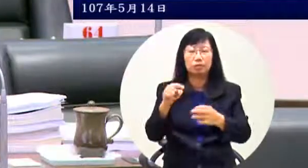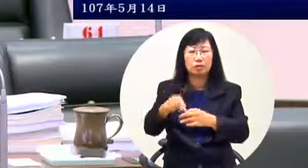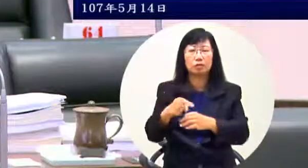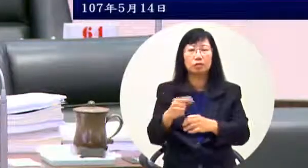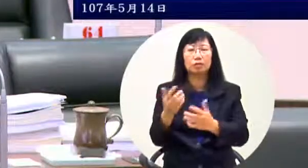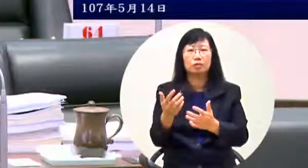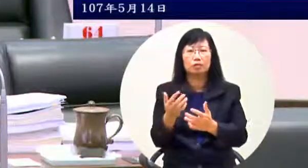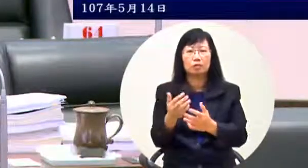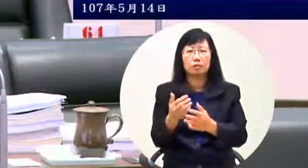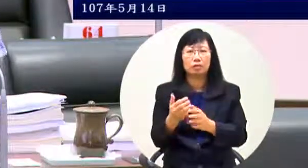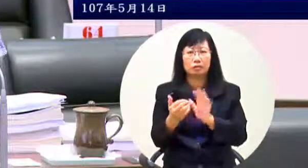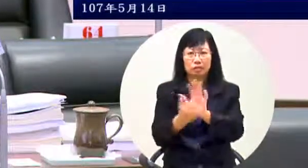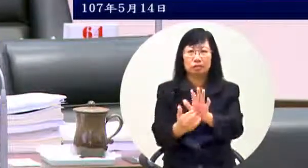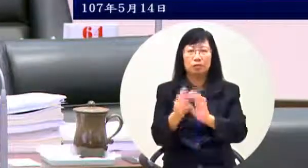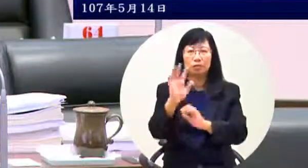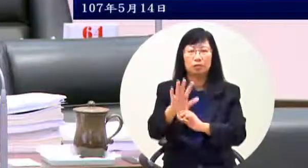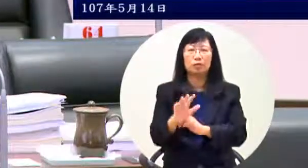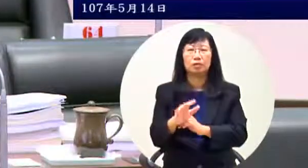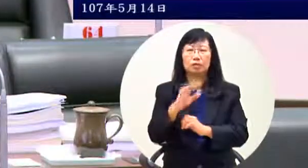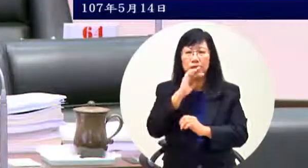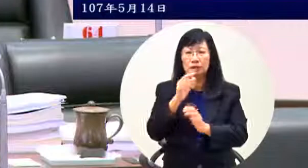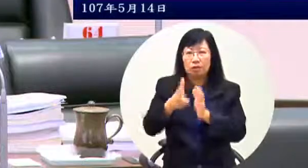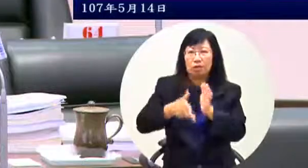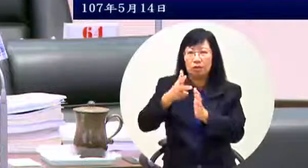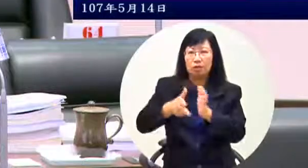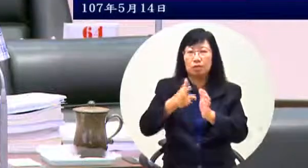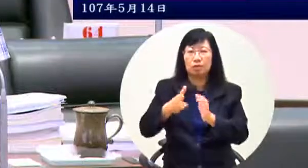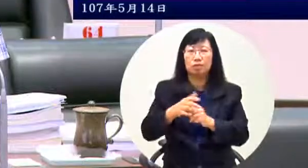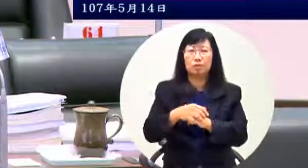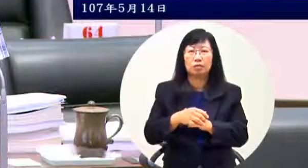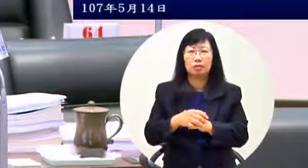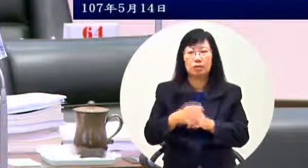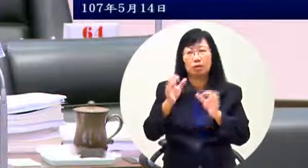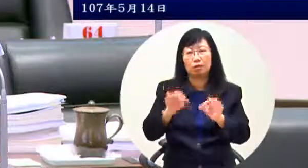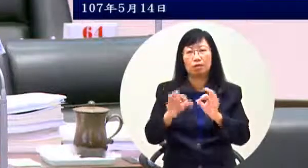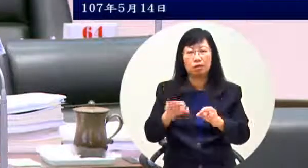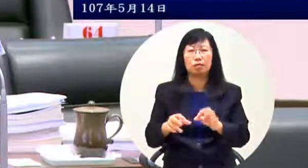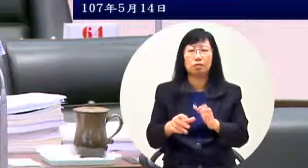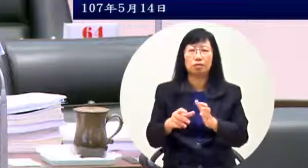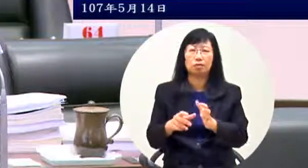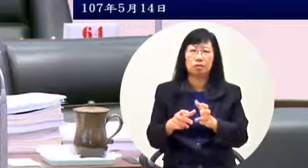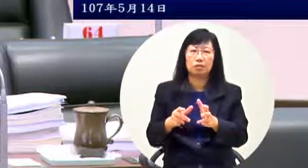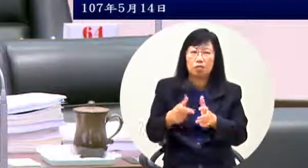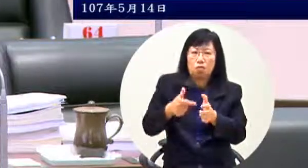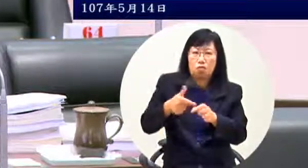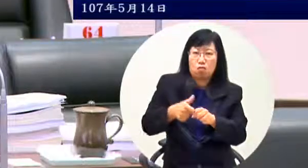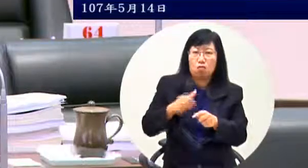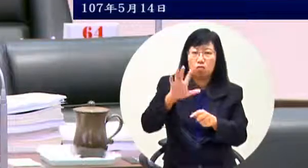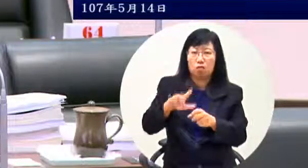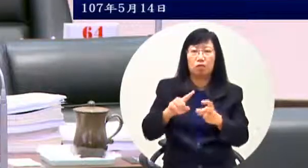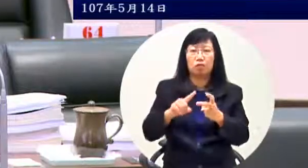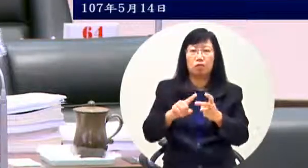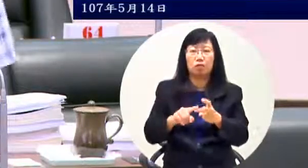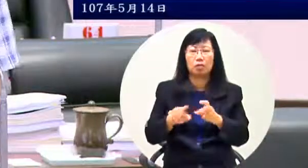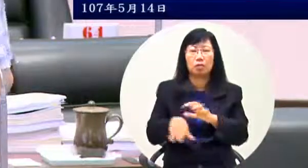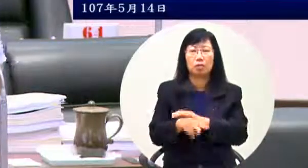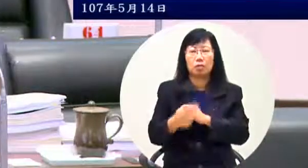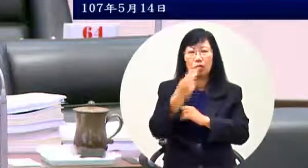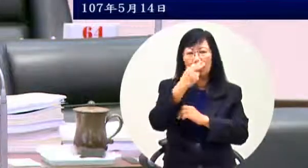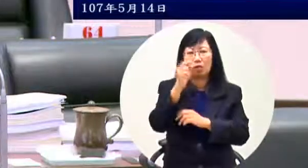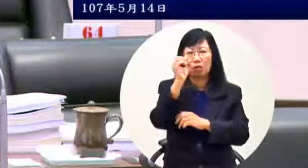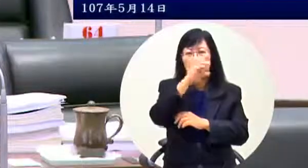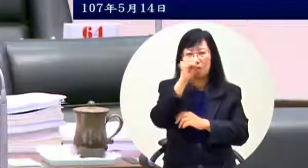火车浪费油料，浪费时间，吸一些废气，这个影响健康、生命、财产等等